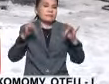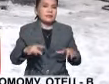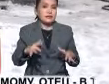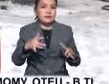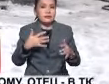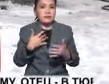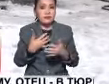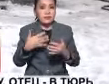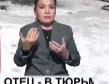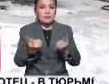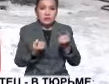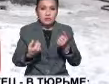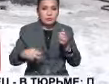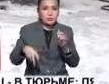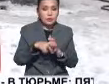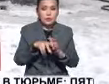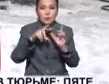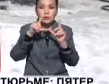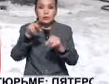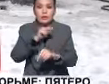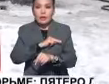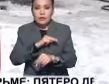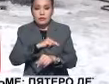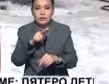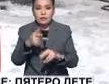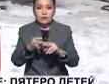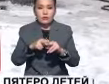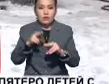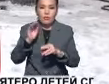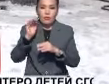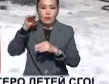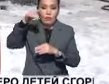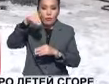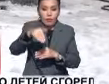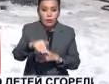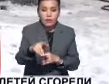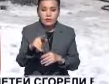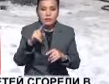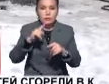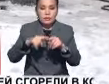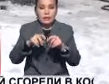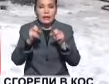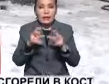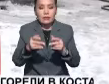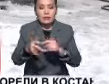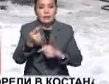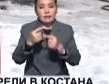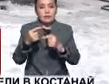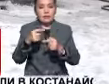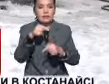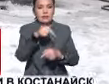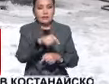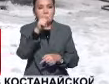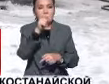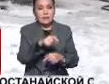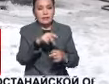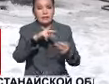на машину, на работу едешь, приходится с горки спускаться. Машину, чувствую, несет, думаю, надо ехать переобуваться. Приехал вот